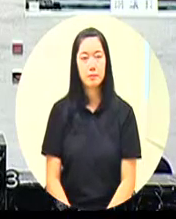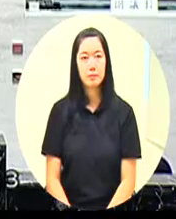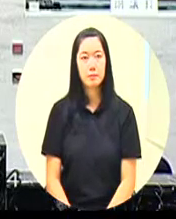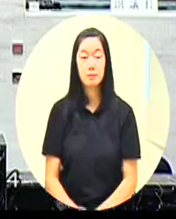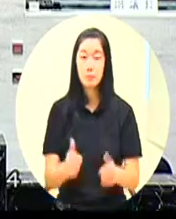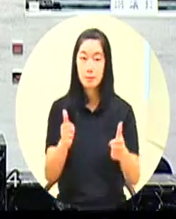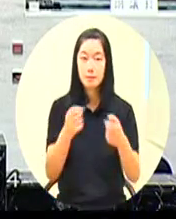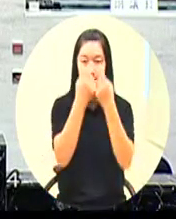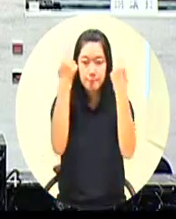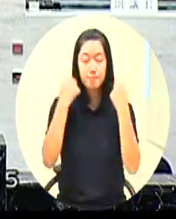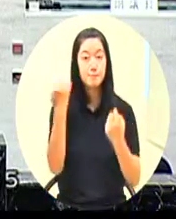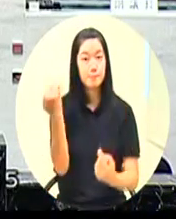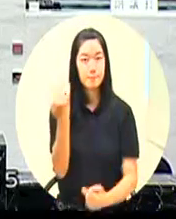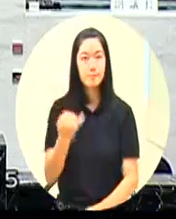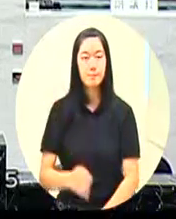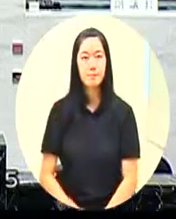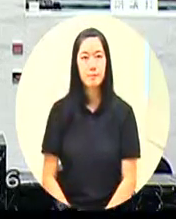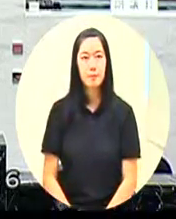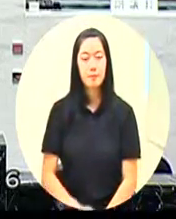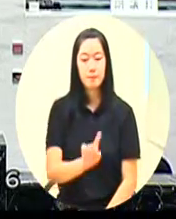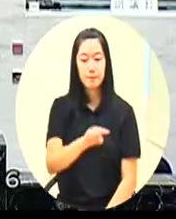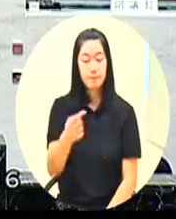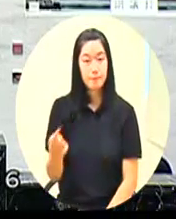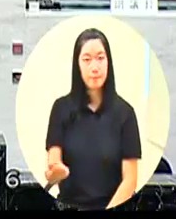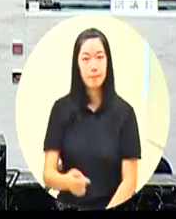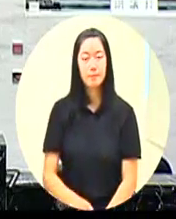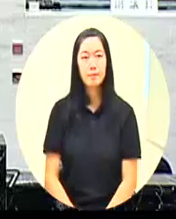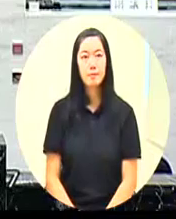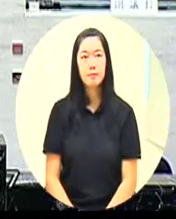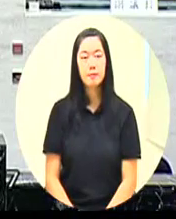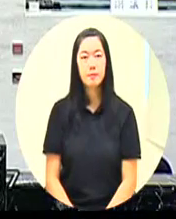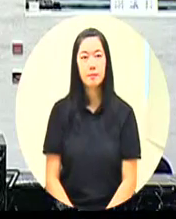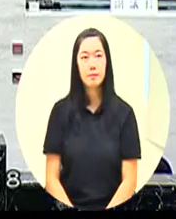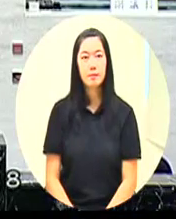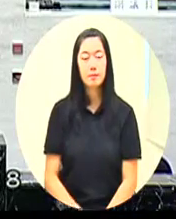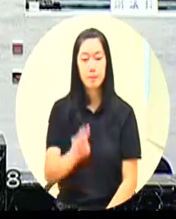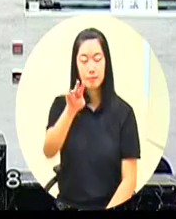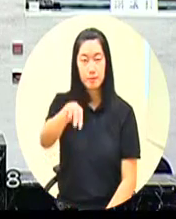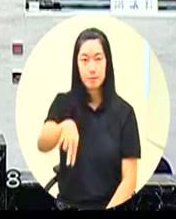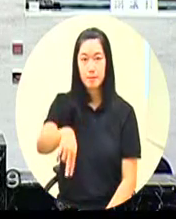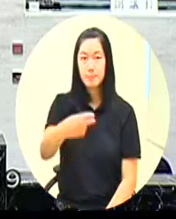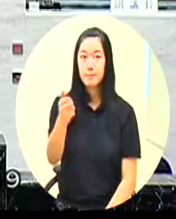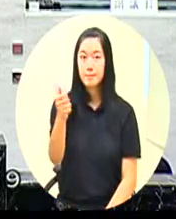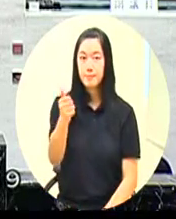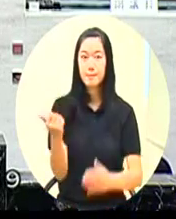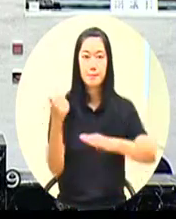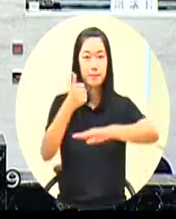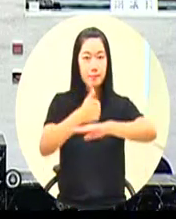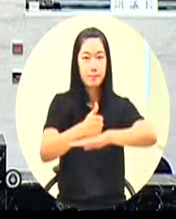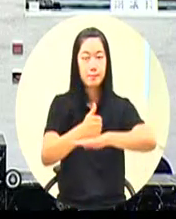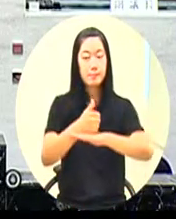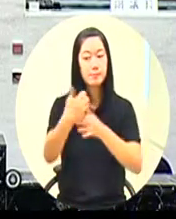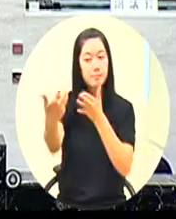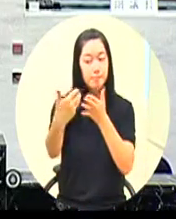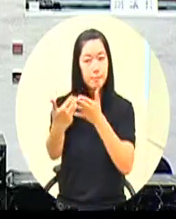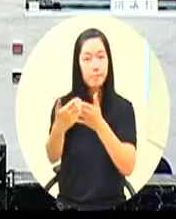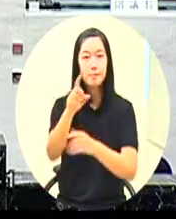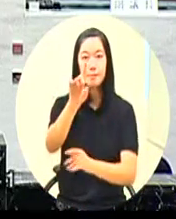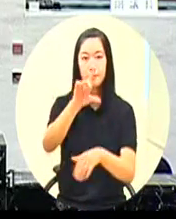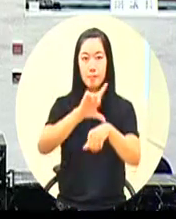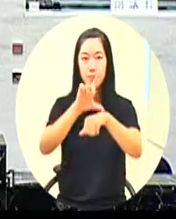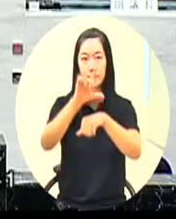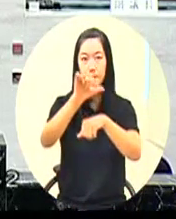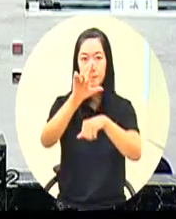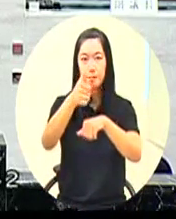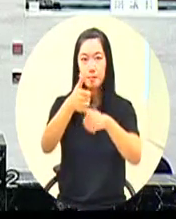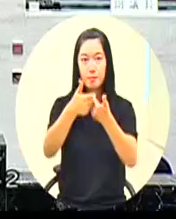谢谢周凌问议员。接着请刘新正议员质询，时间十五分钟。 好，谢